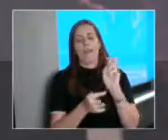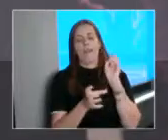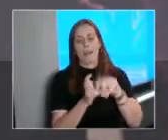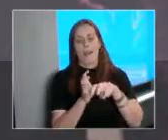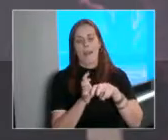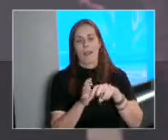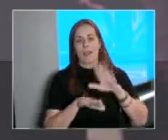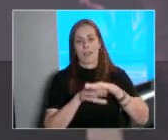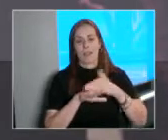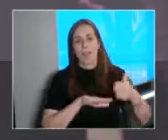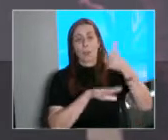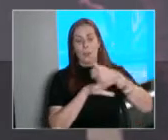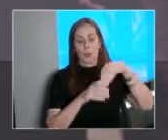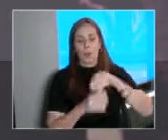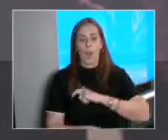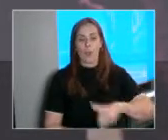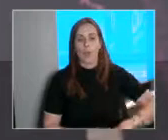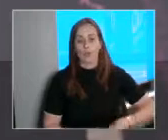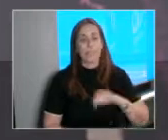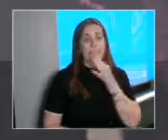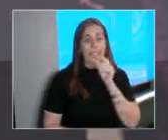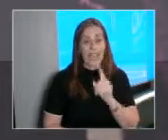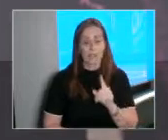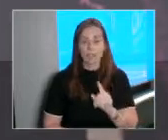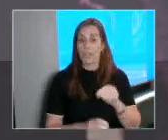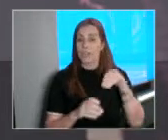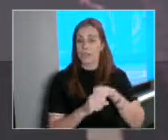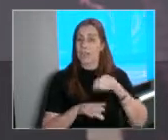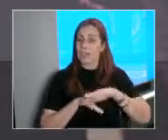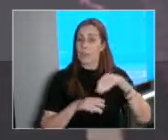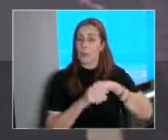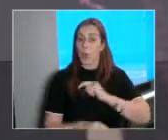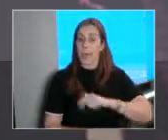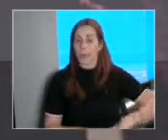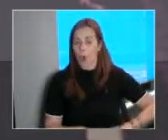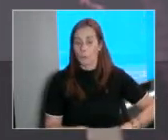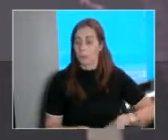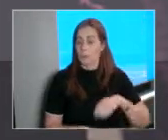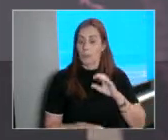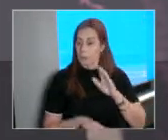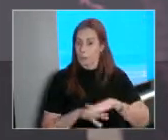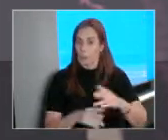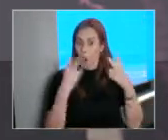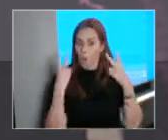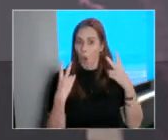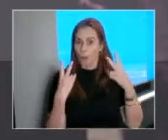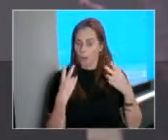צעירים, לחבר'ה צעירים שהולכים ונכנסים לתפקידים בתוך הרשויות המקומיות, או לתפקידים משמעותיים, אסטרטגיים בתוך הרשויות